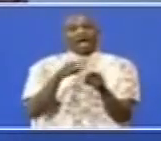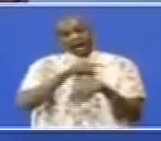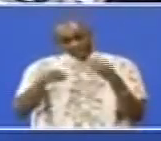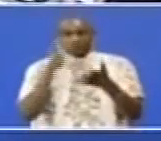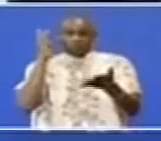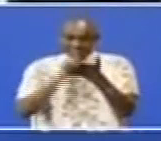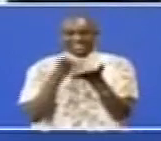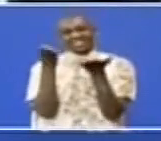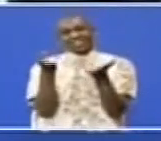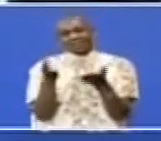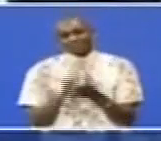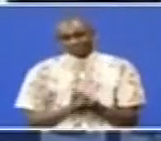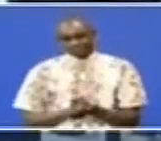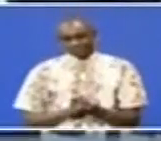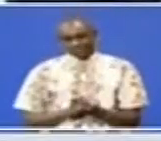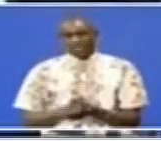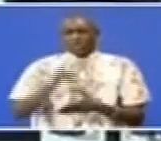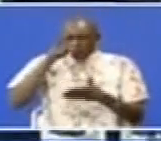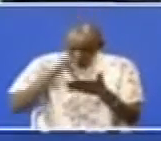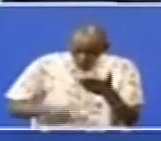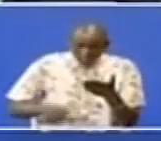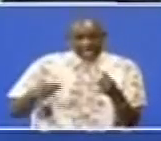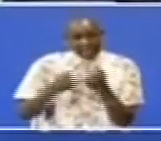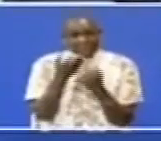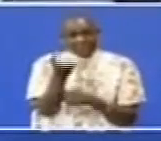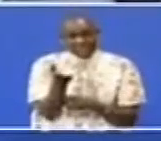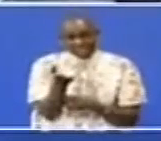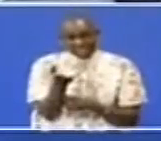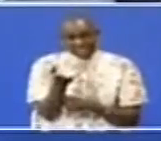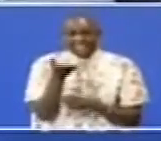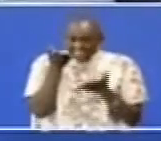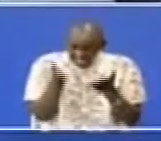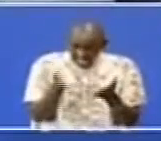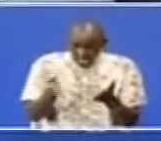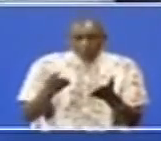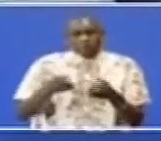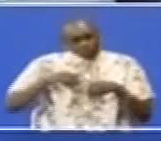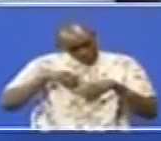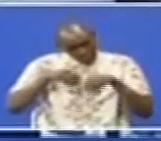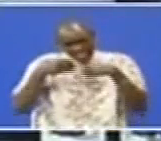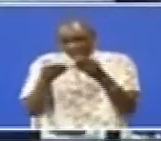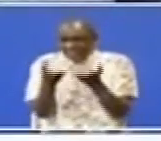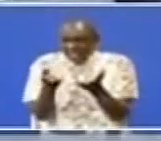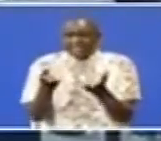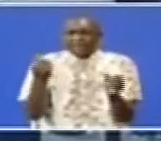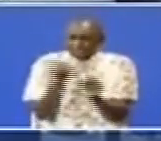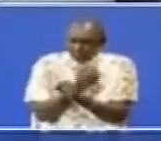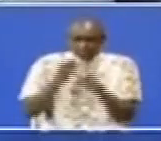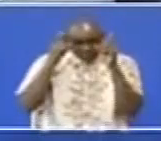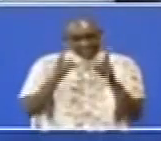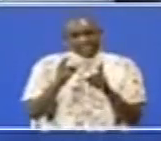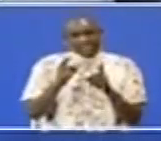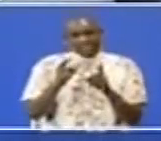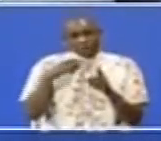mashahidi waliojiondoa. Matters that are either sub judice or have already been adjudicated must not be